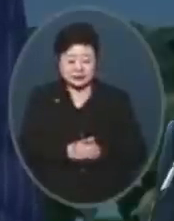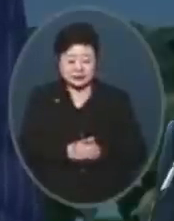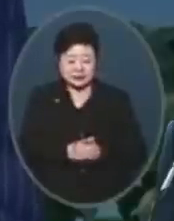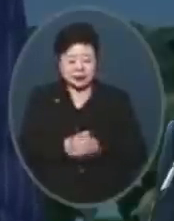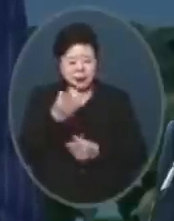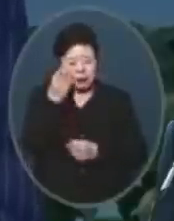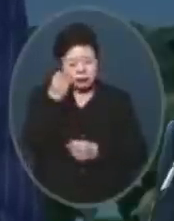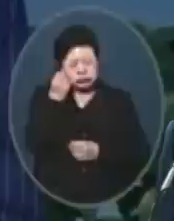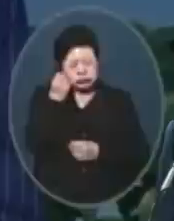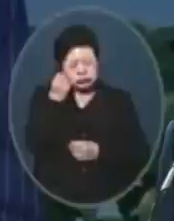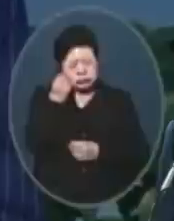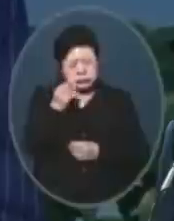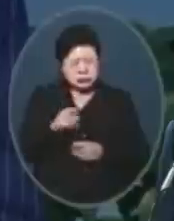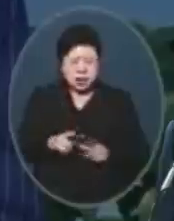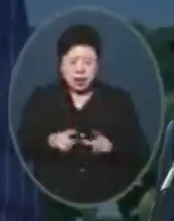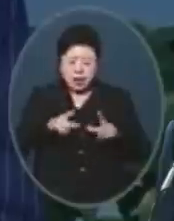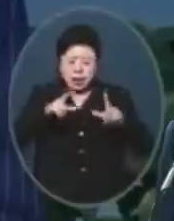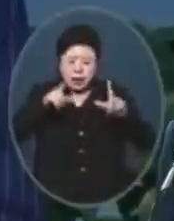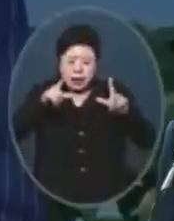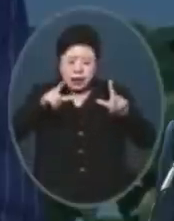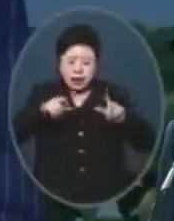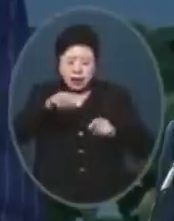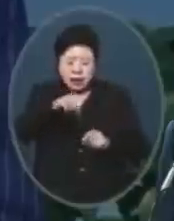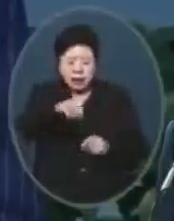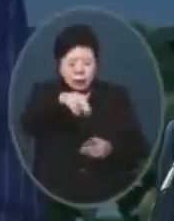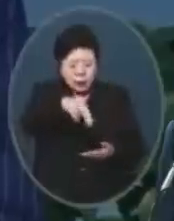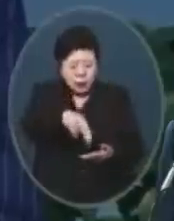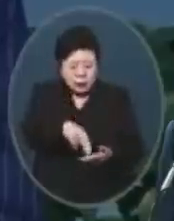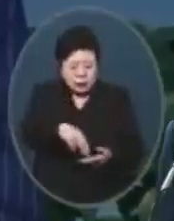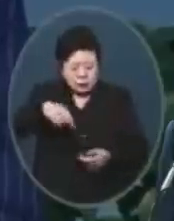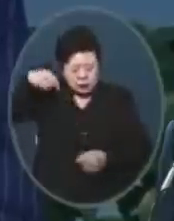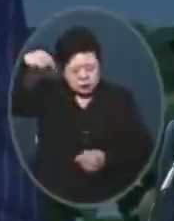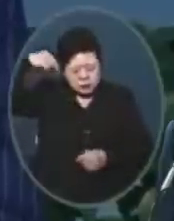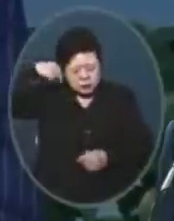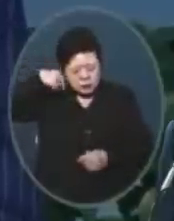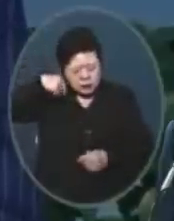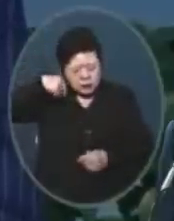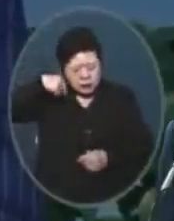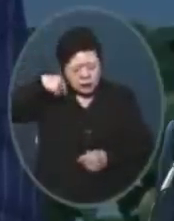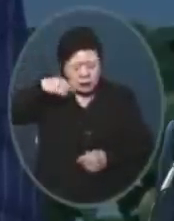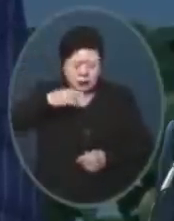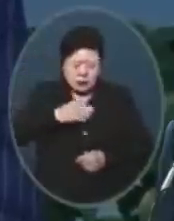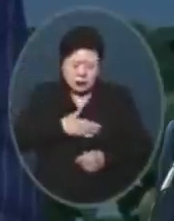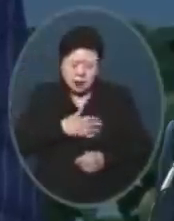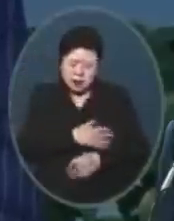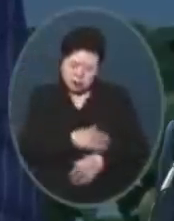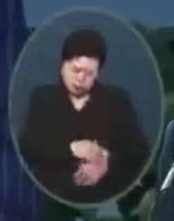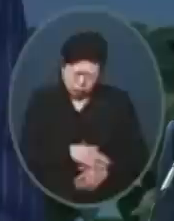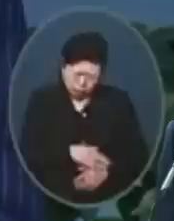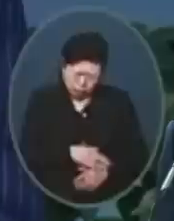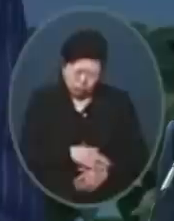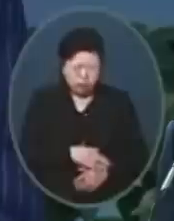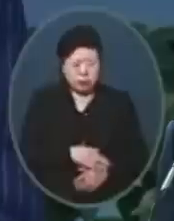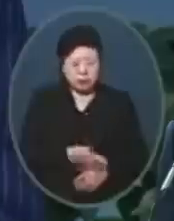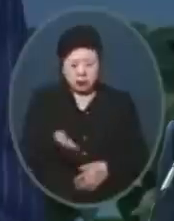이상하게 그날 저 앞에 나왔는데 내 느낌에 나는 힘이 없고